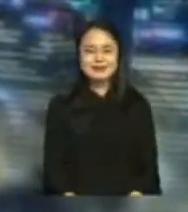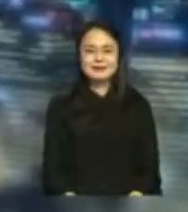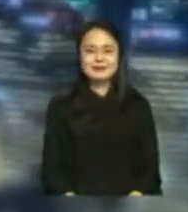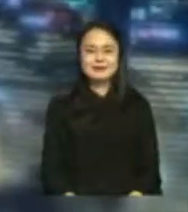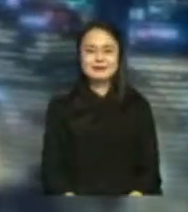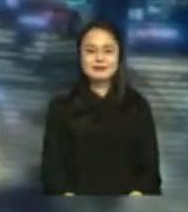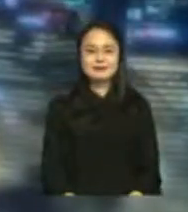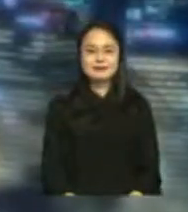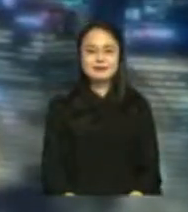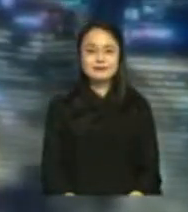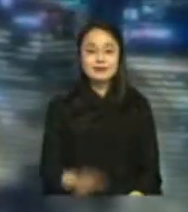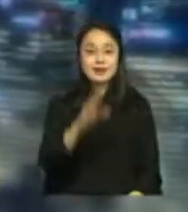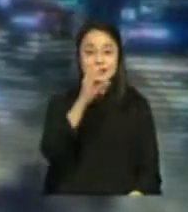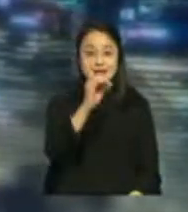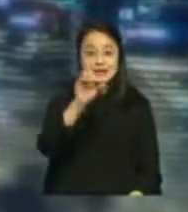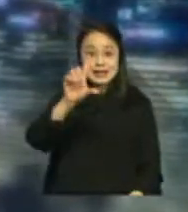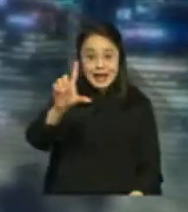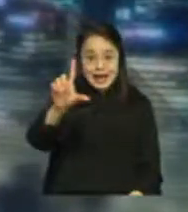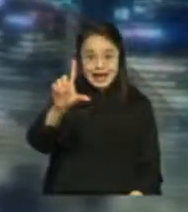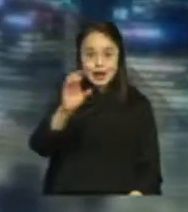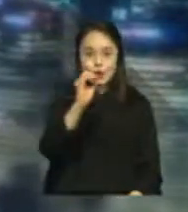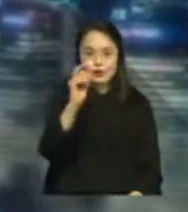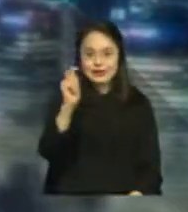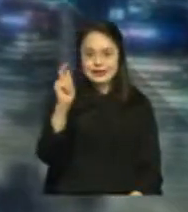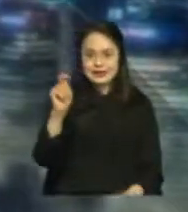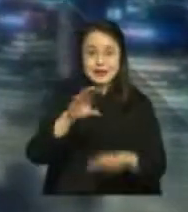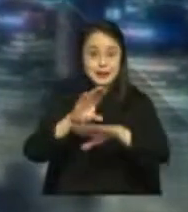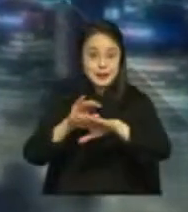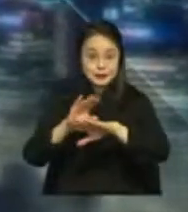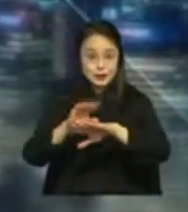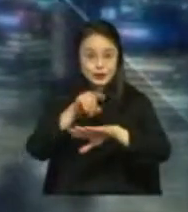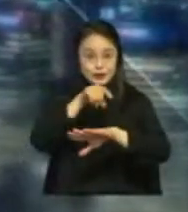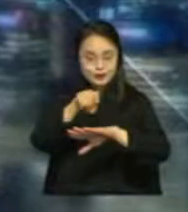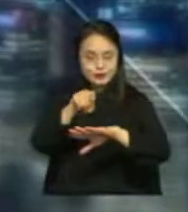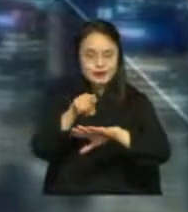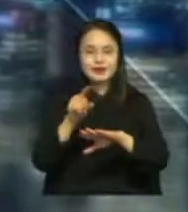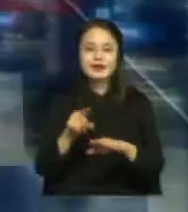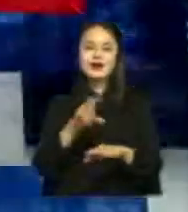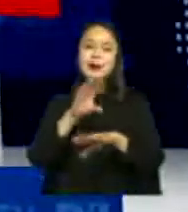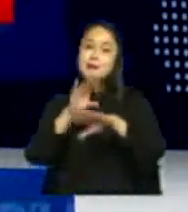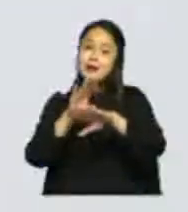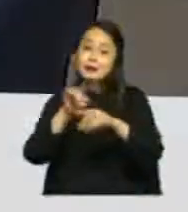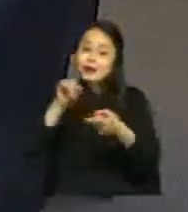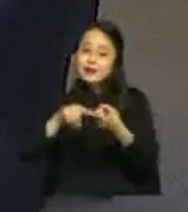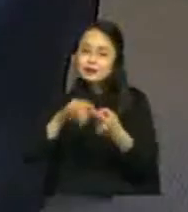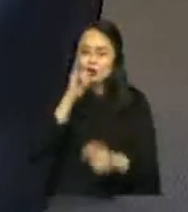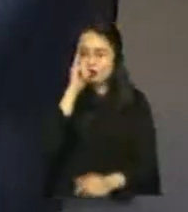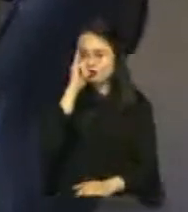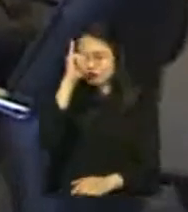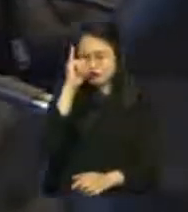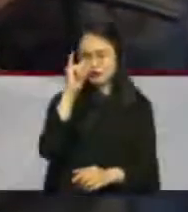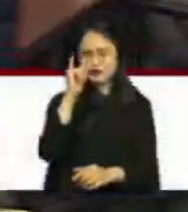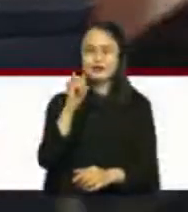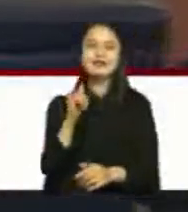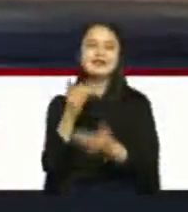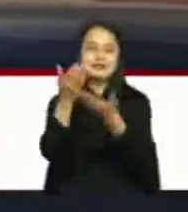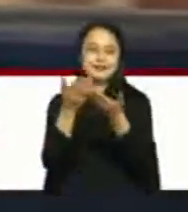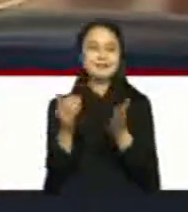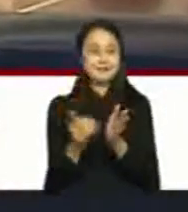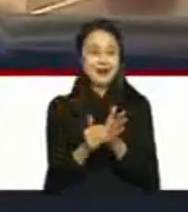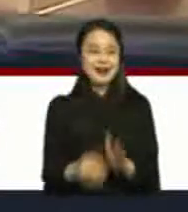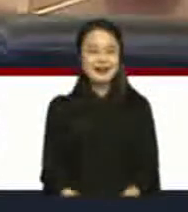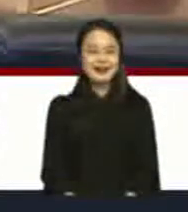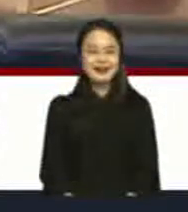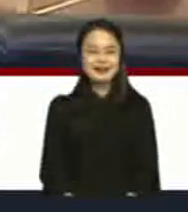딜 i've 디지털 ott 방송 이 지난 10일 케이블 tv 지역채널 보도 부문 우수 프로그램 상을 수상했습니다 해당